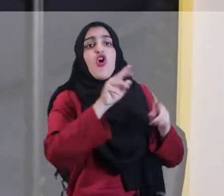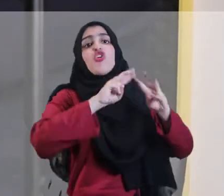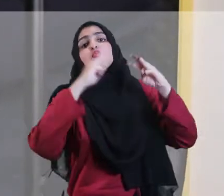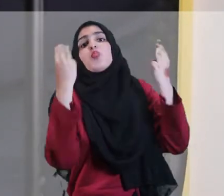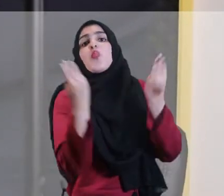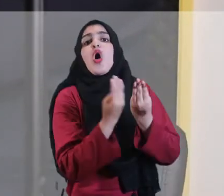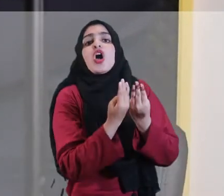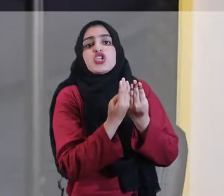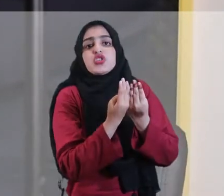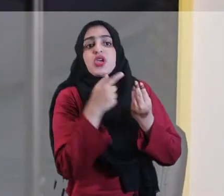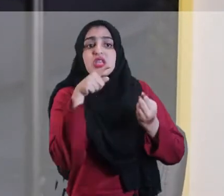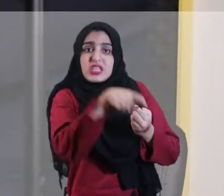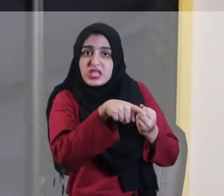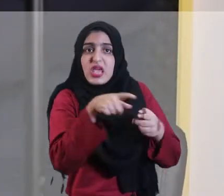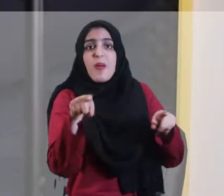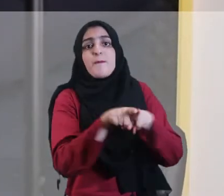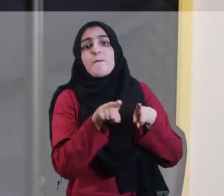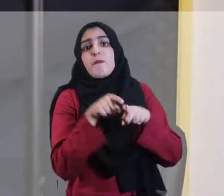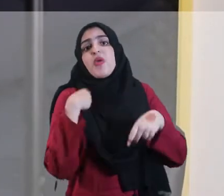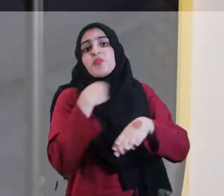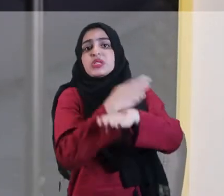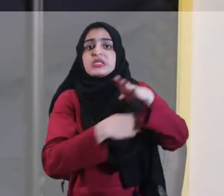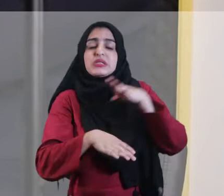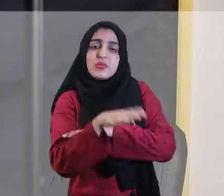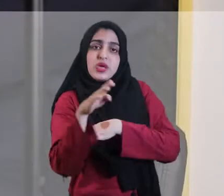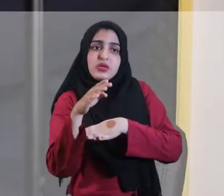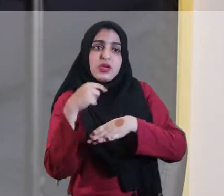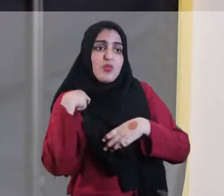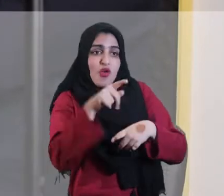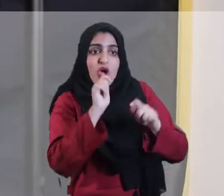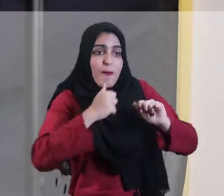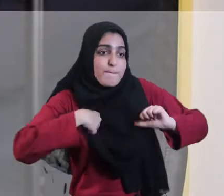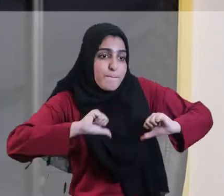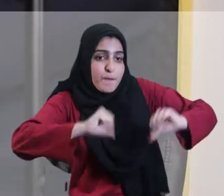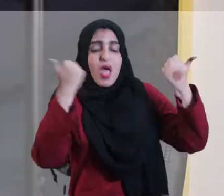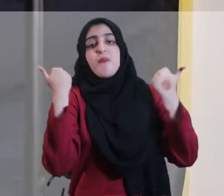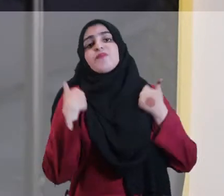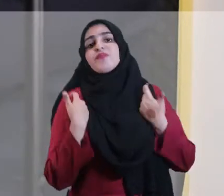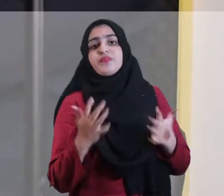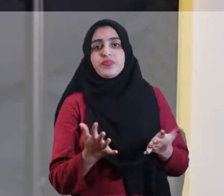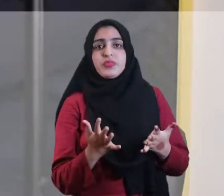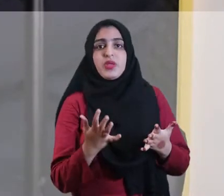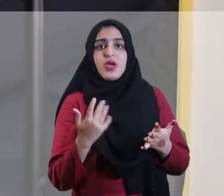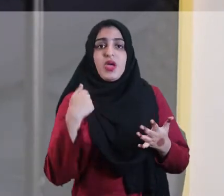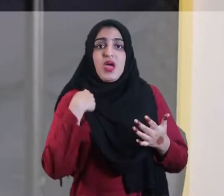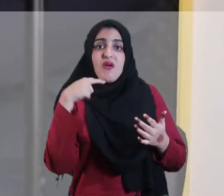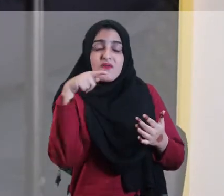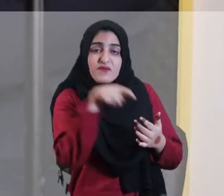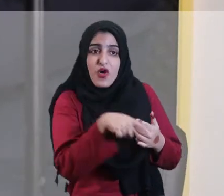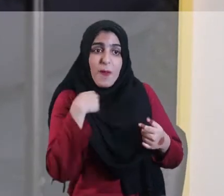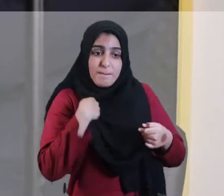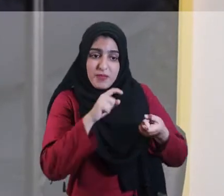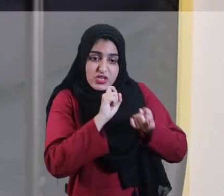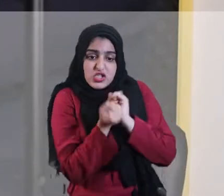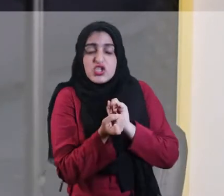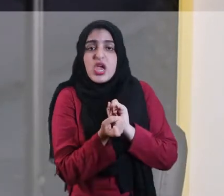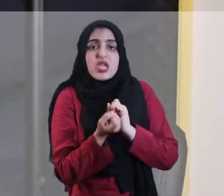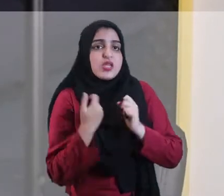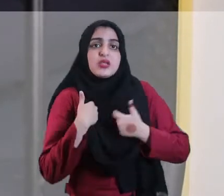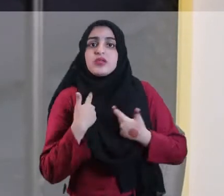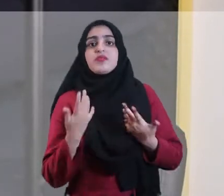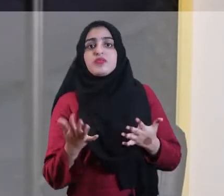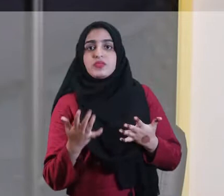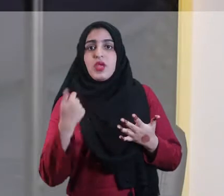बाय थे सोसायटी सदस्य समथिंग आई कैन नॉट दो एनीथिंग अबाउट व्हाट आई कैन डू इन थे सेल्फ अनशन